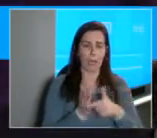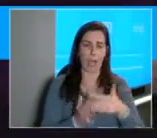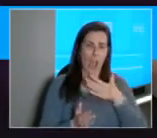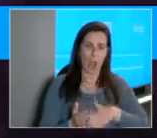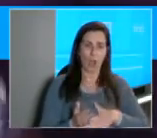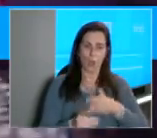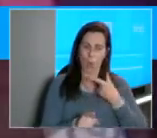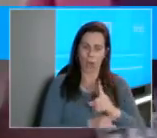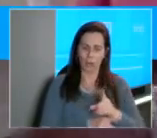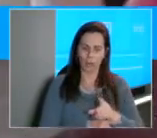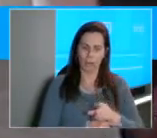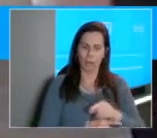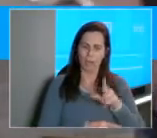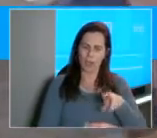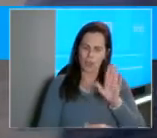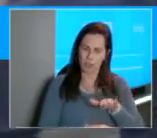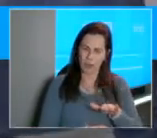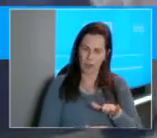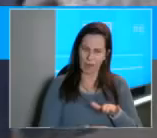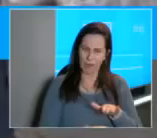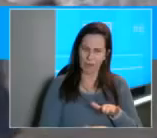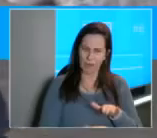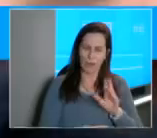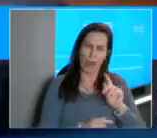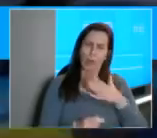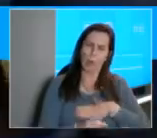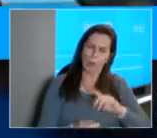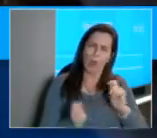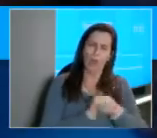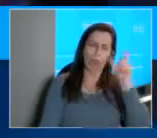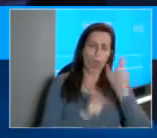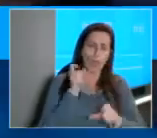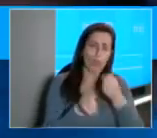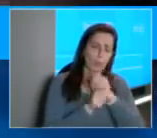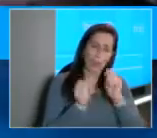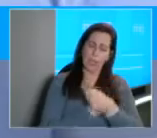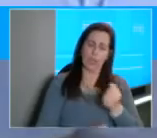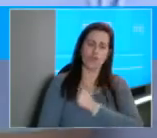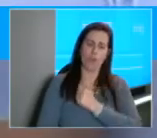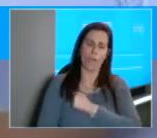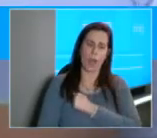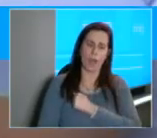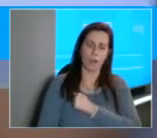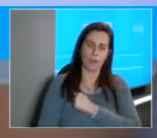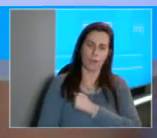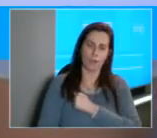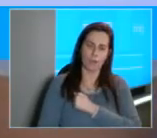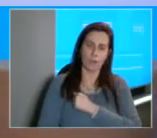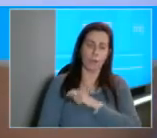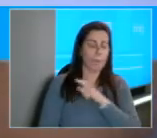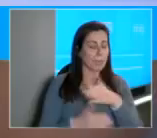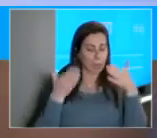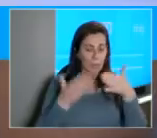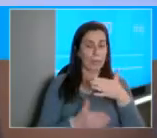רצון להטריד, אלא יש להם נקודה מאוד ברורה של החזרה בתשובה. הם המחזיר בתשובה הכי גדול היום במדינה. הם